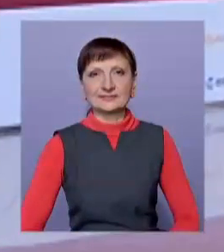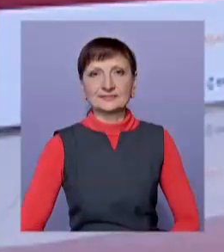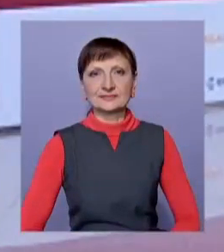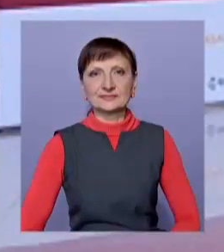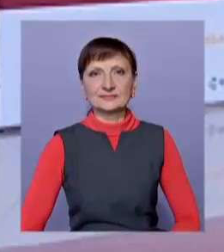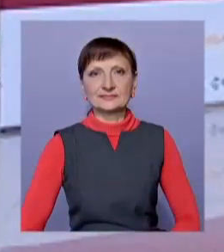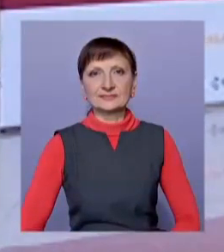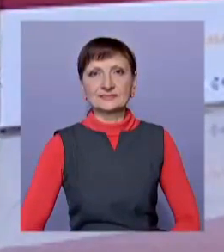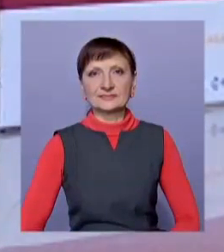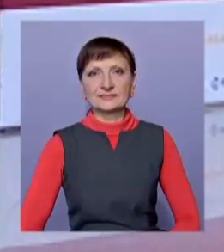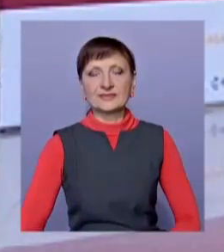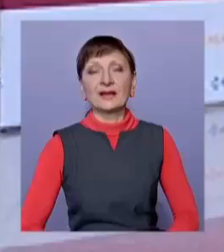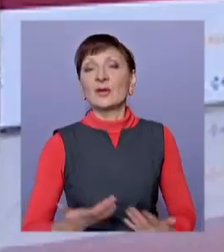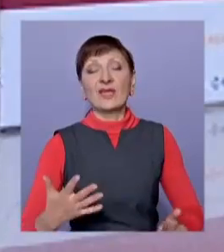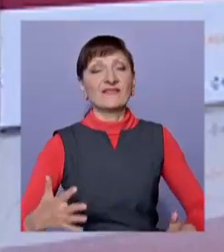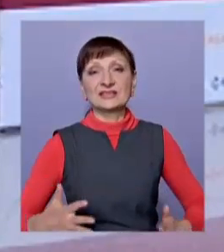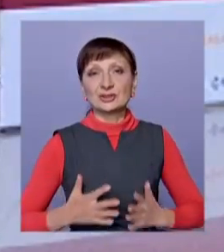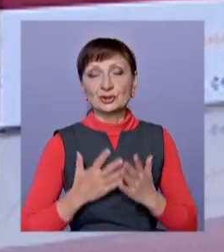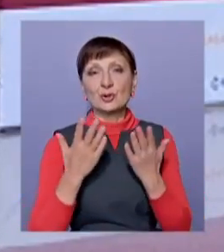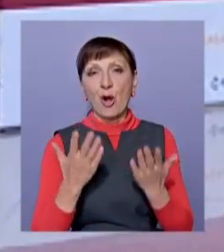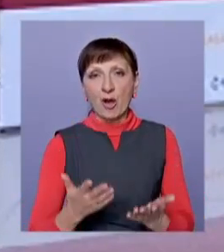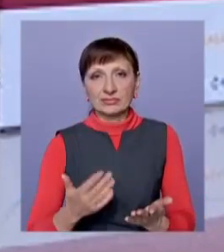Мое личное впечатление, я восхищен